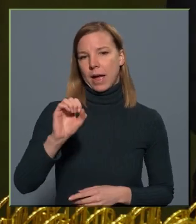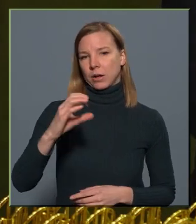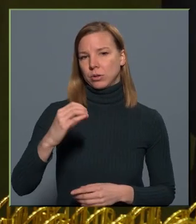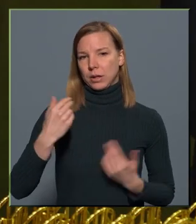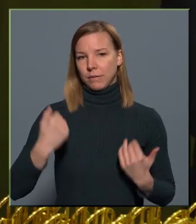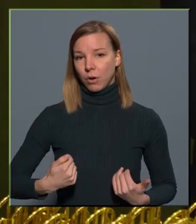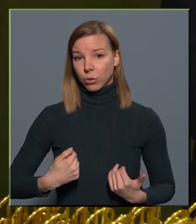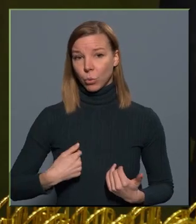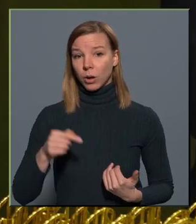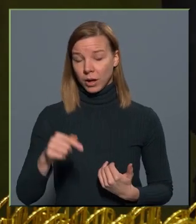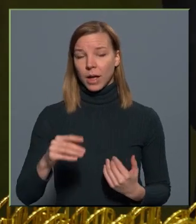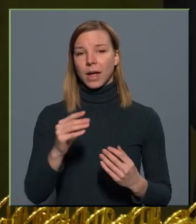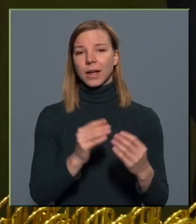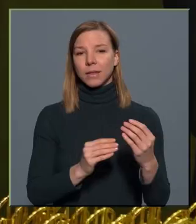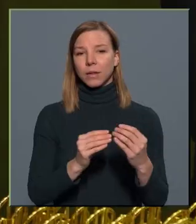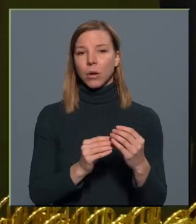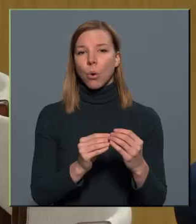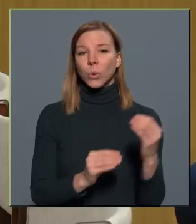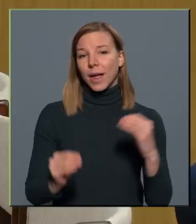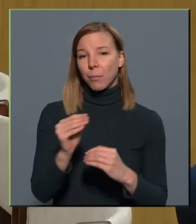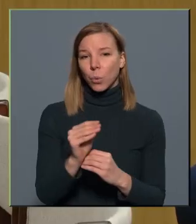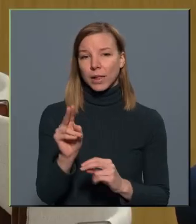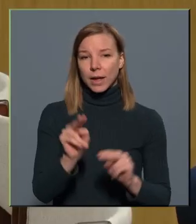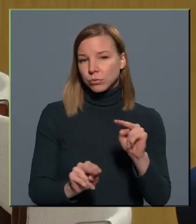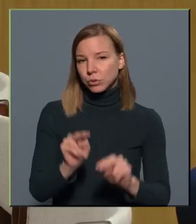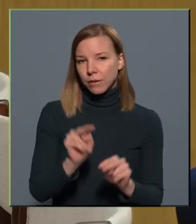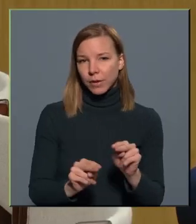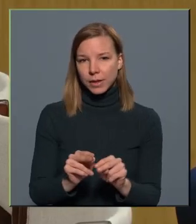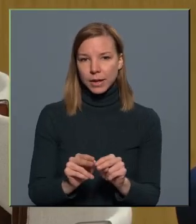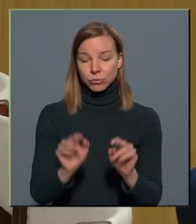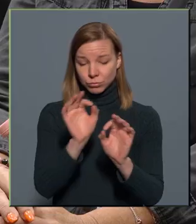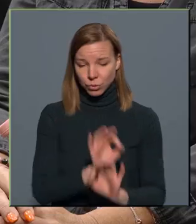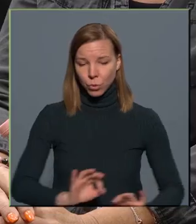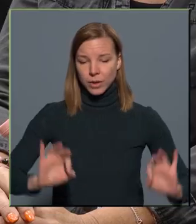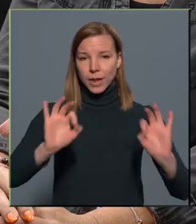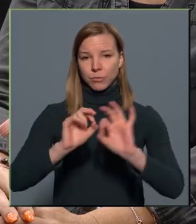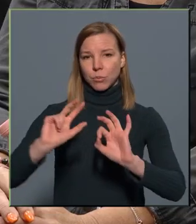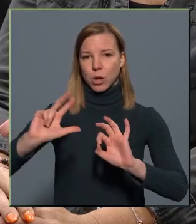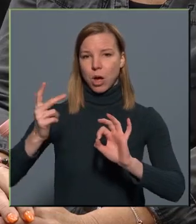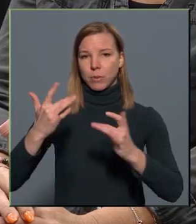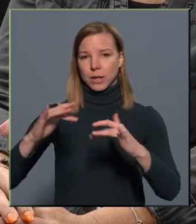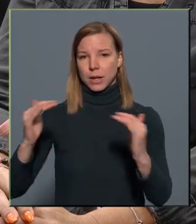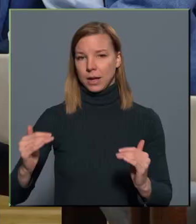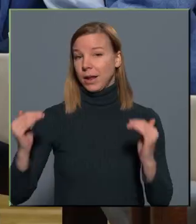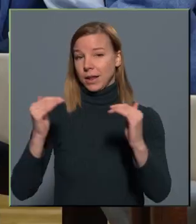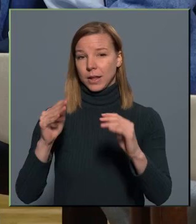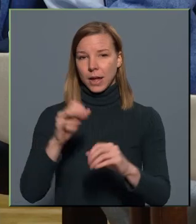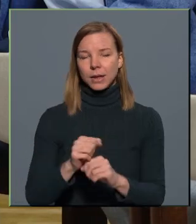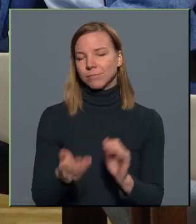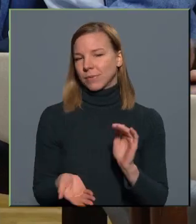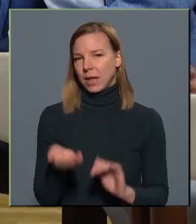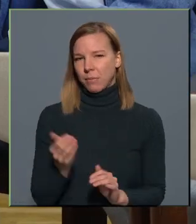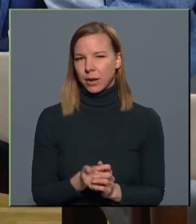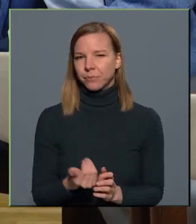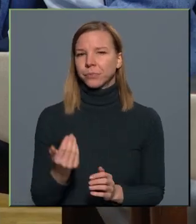idén harmadikak lettünk az országos viszonylatban. Azt gondolom, hogy ez kiemelkedő, de az elmúlt évtizedben láttuk azt, hogy